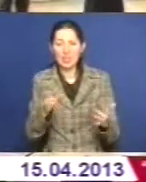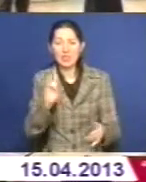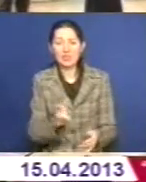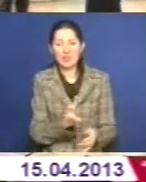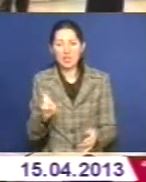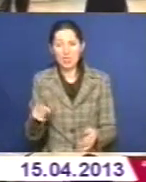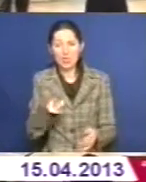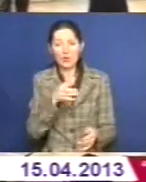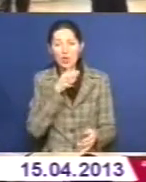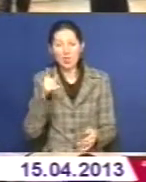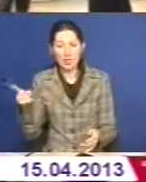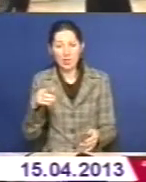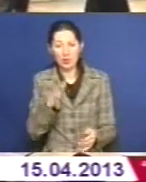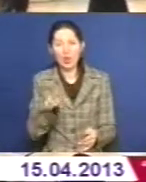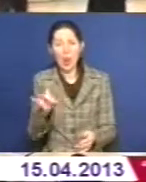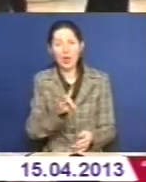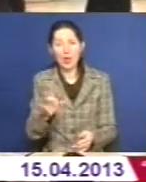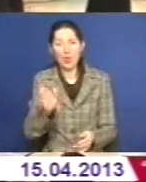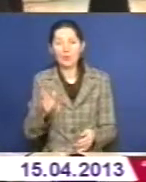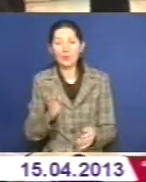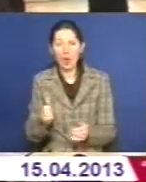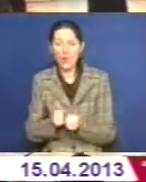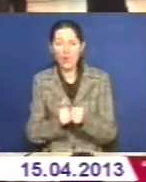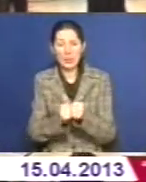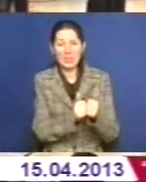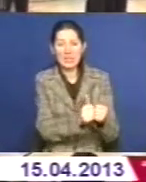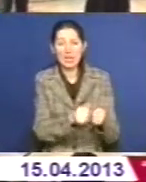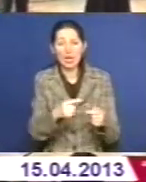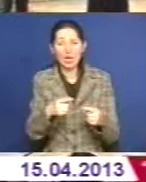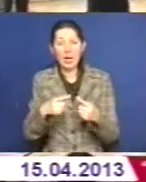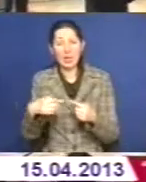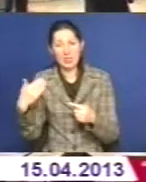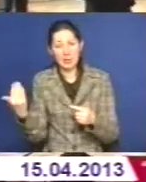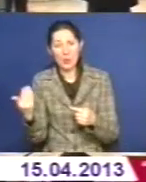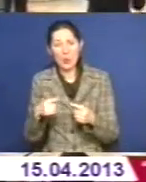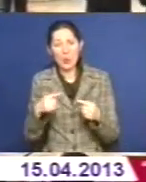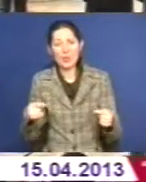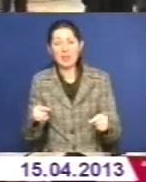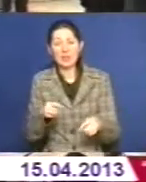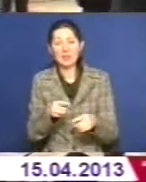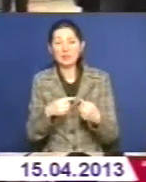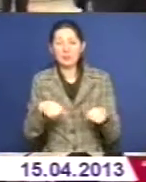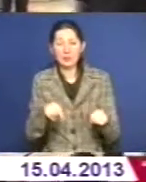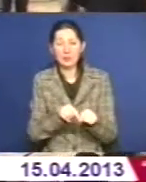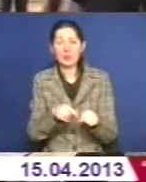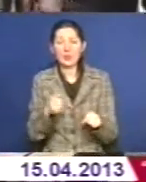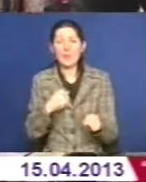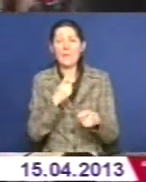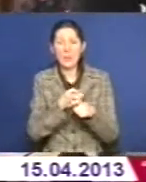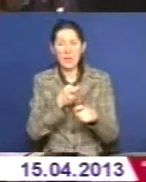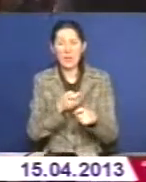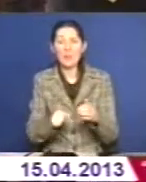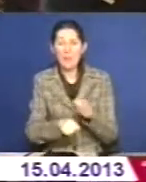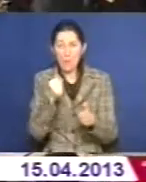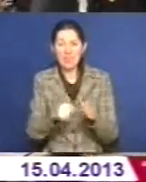які переживали переслідування з боку різних організацій і польських націоналістичних, і просто бандитських звичайних рухів,